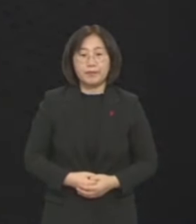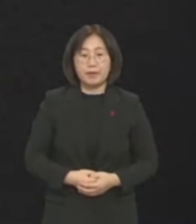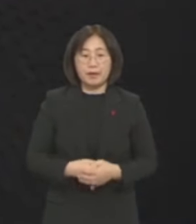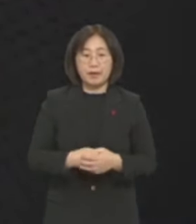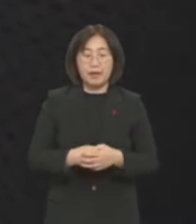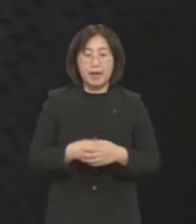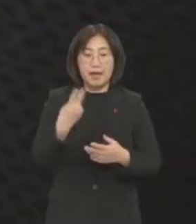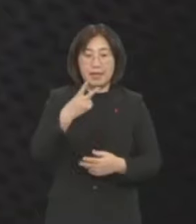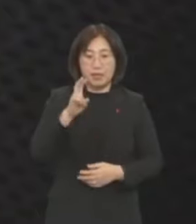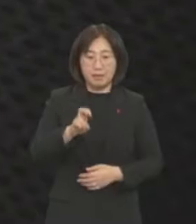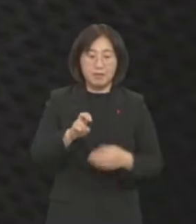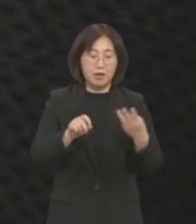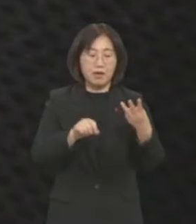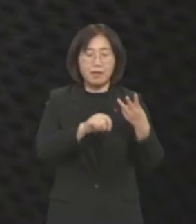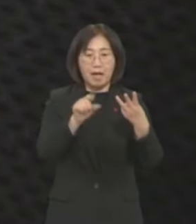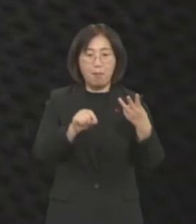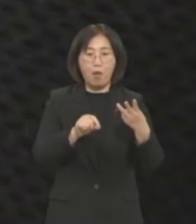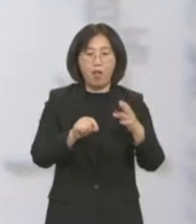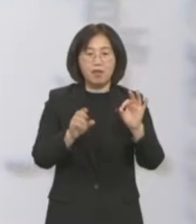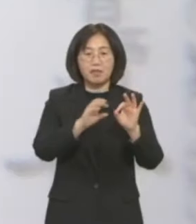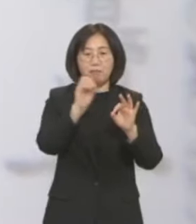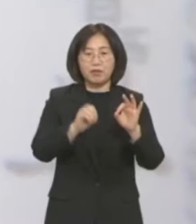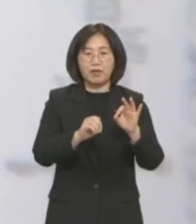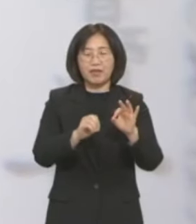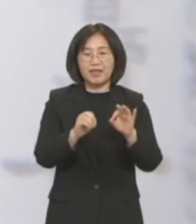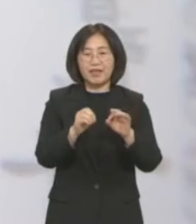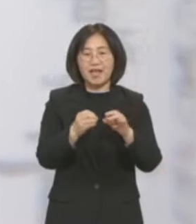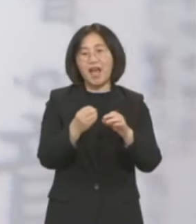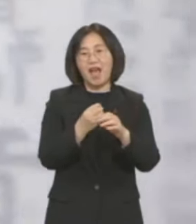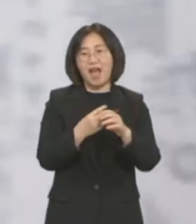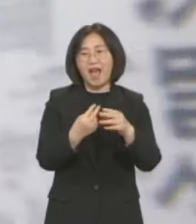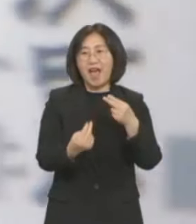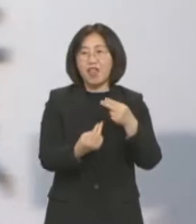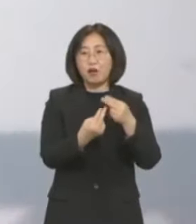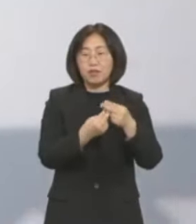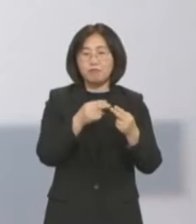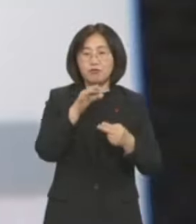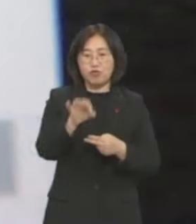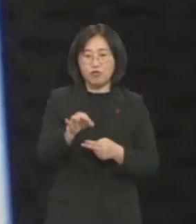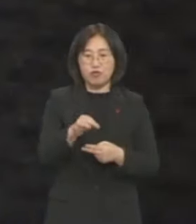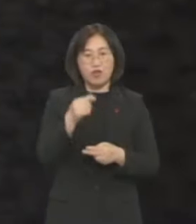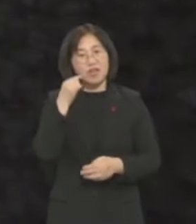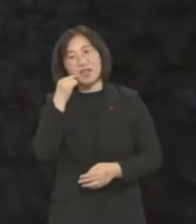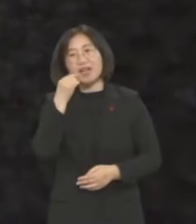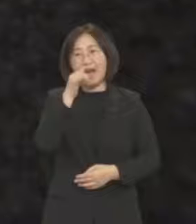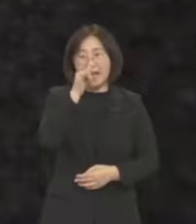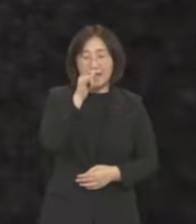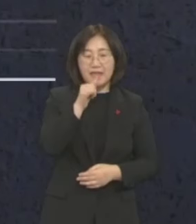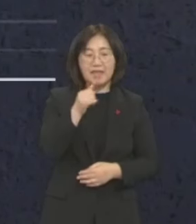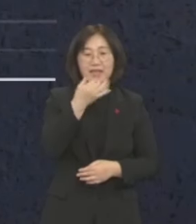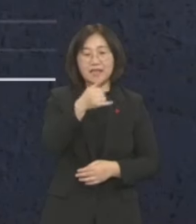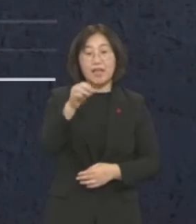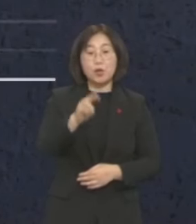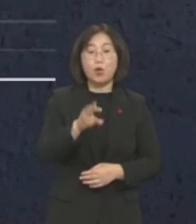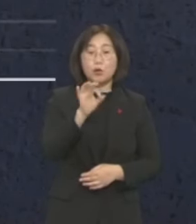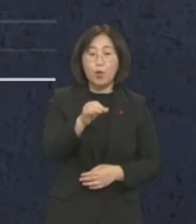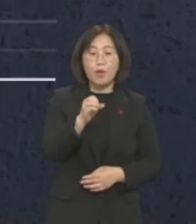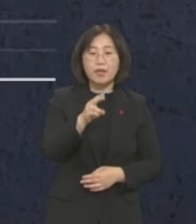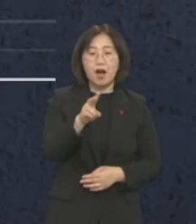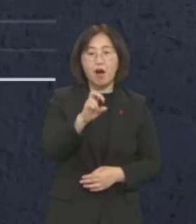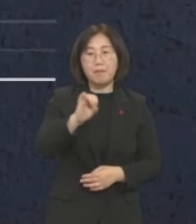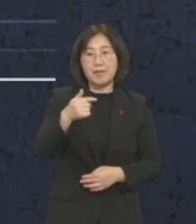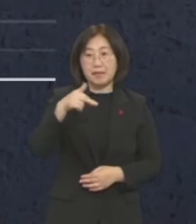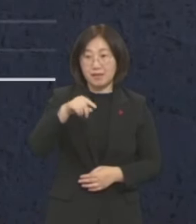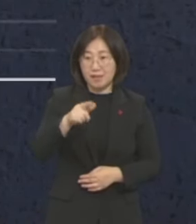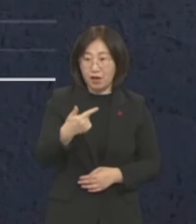지난 2020년 3월 10% 환급 혜택을 내세워 큰 호응을 얻은 세종시 지역화폐 여민전. 3년간